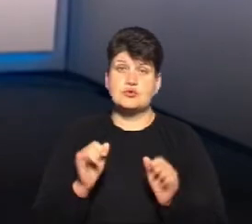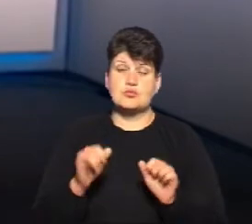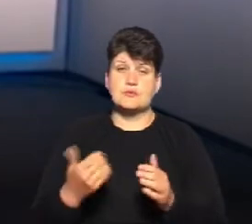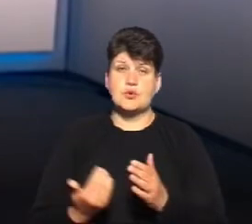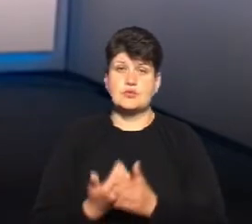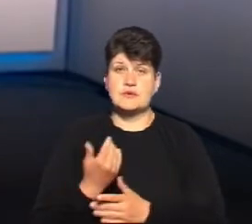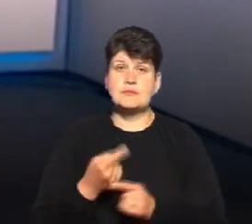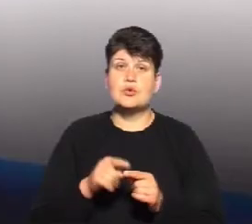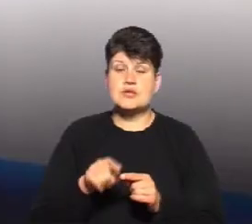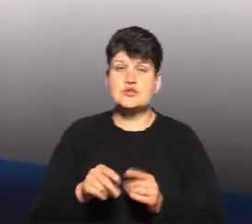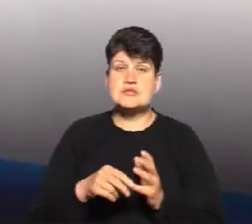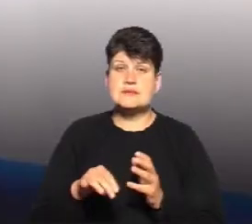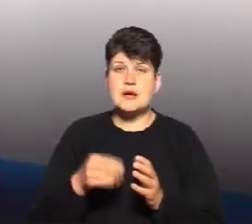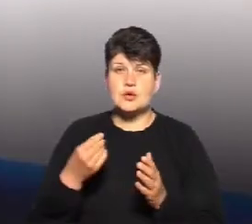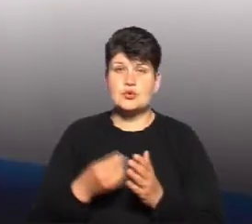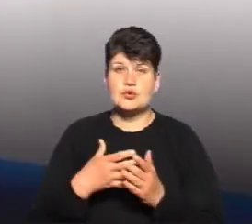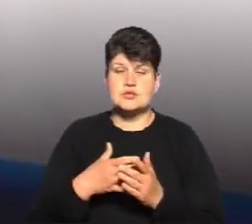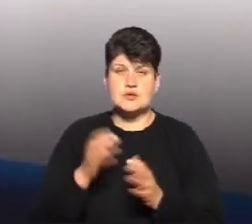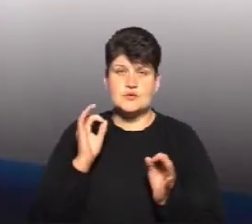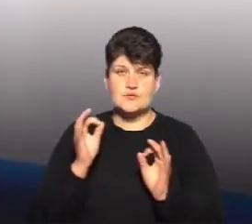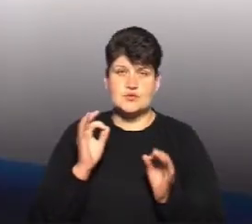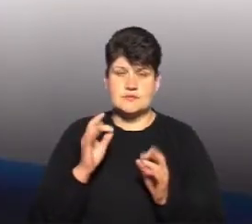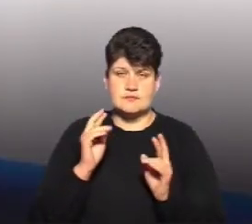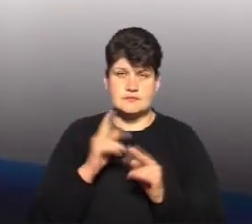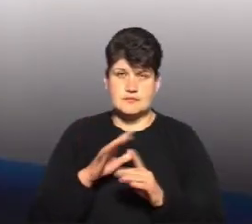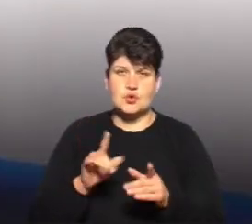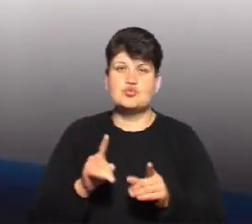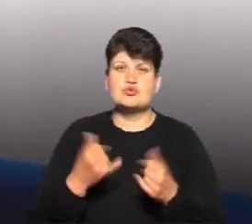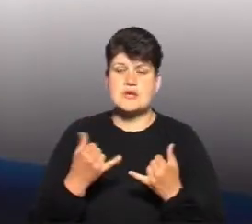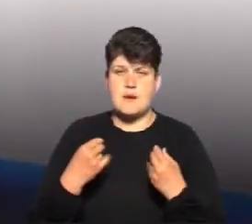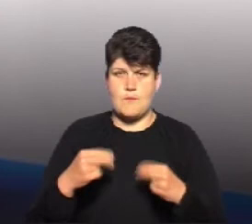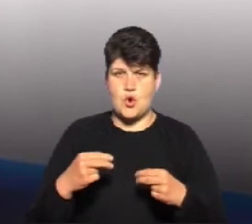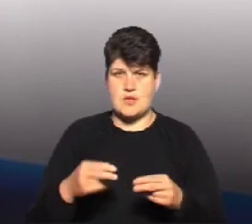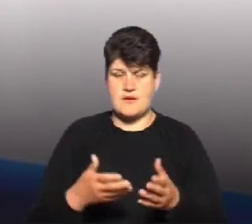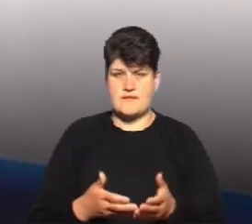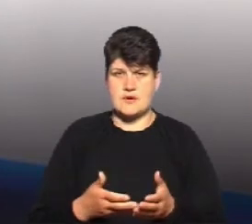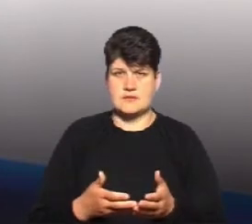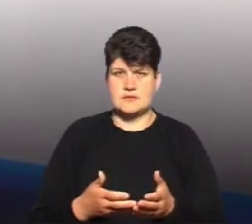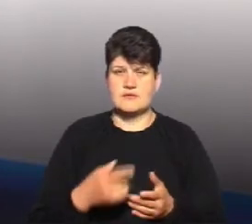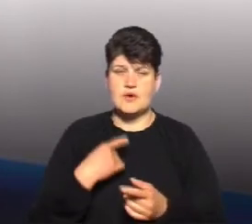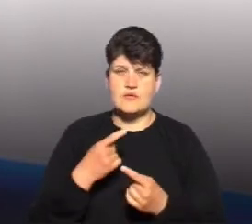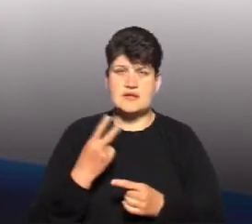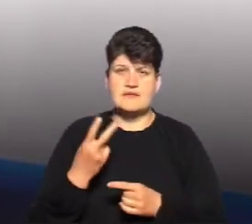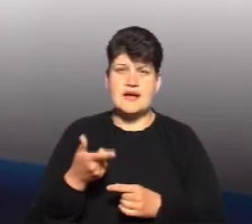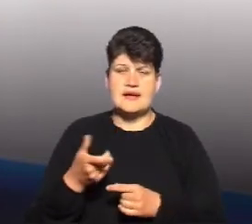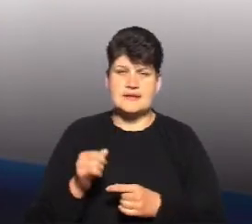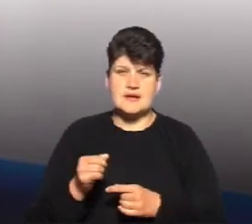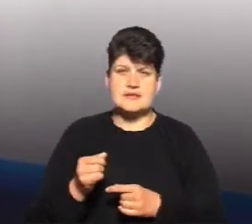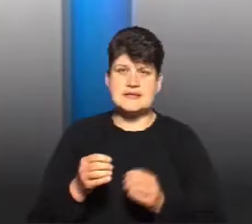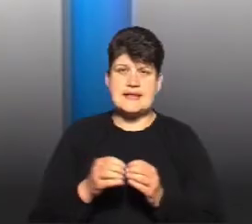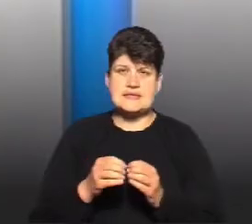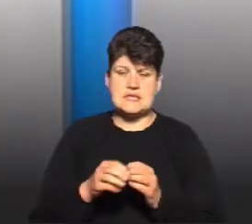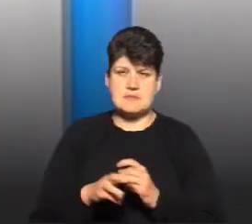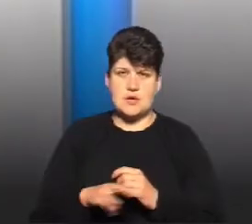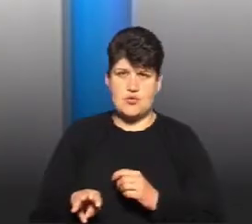дорожчає, звучить ніби нелогічно, чому зараз продавати. Ну, що зараз там, ви до речі, говорили, 2 гектари за 10 мільйонів, так? Так. Можливо, ви б через 15